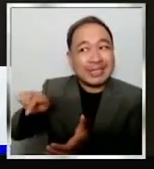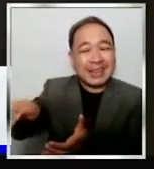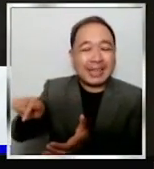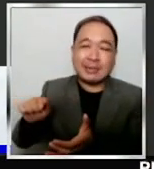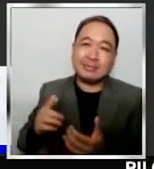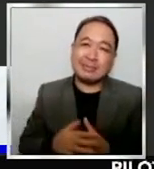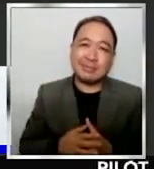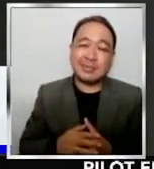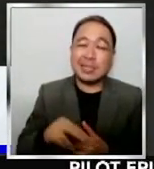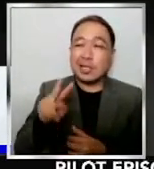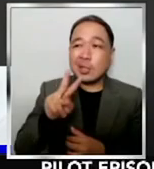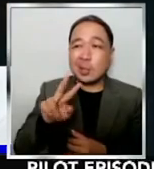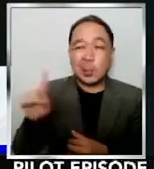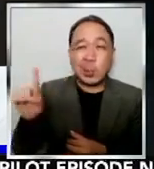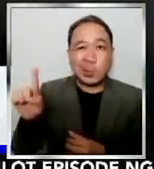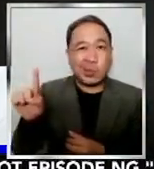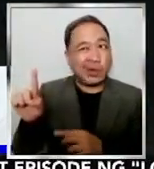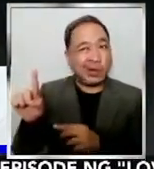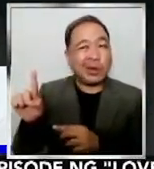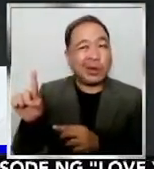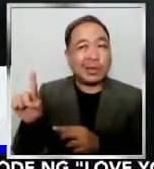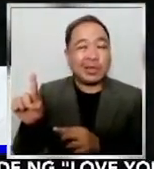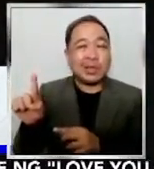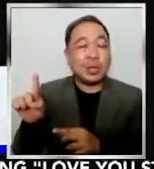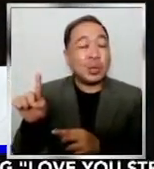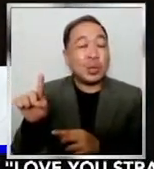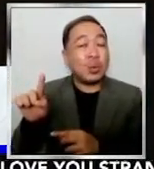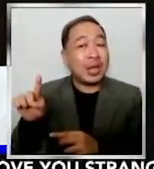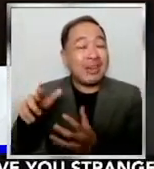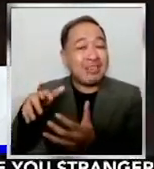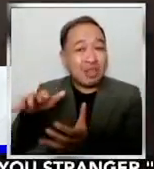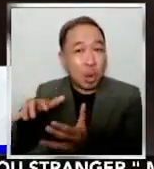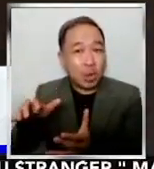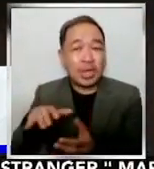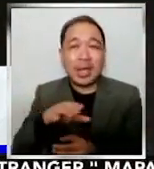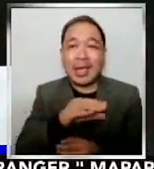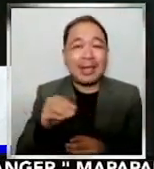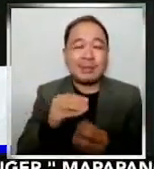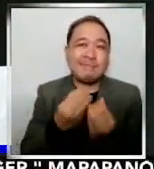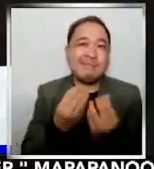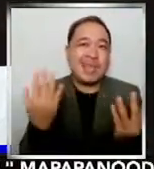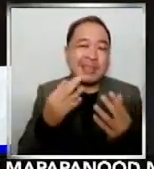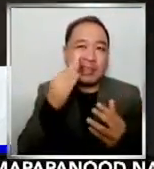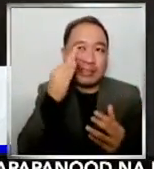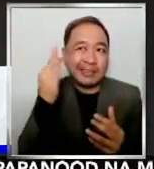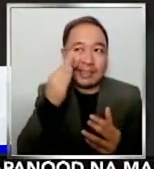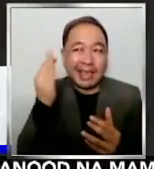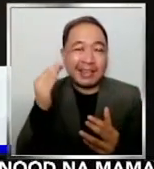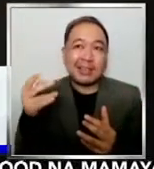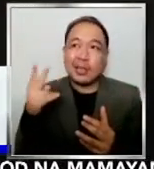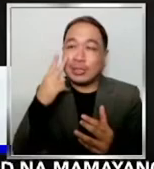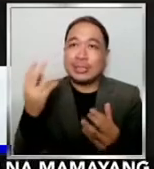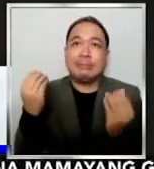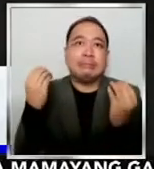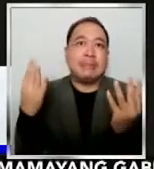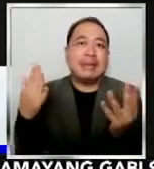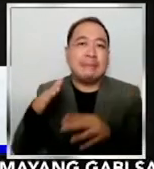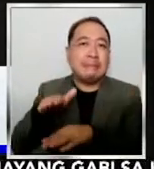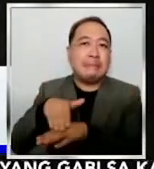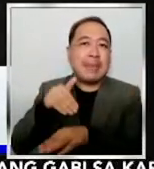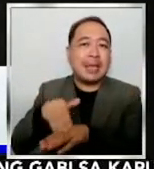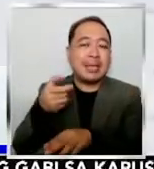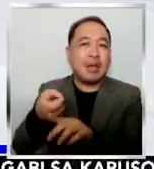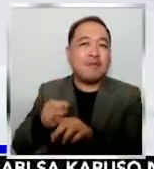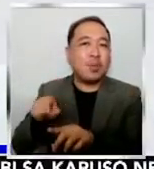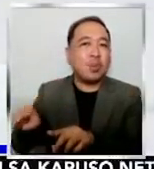21 aso at 25 mga pusa, ganito na raw karami ang mga alaga ng kapitbahay ni Raul Corilla na si Priscilla